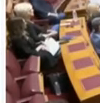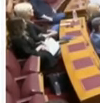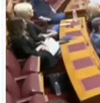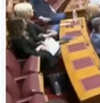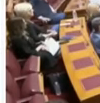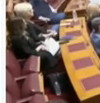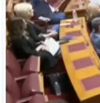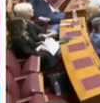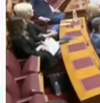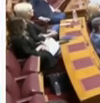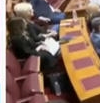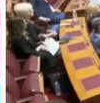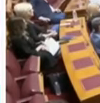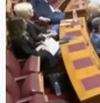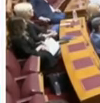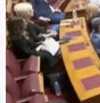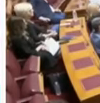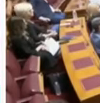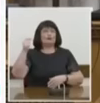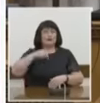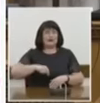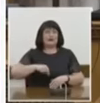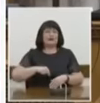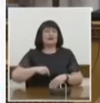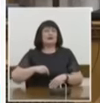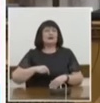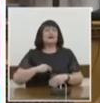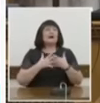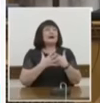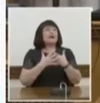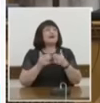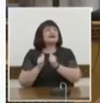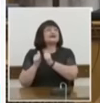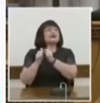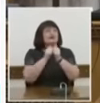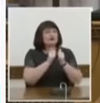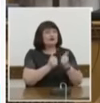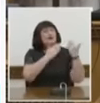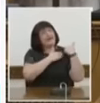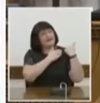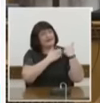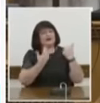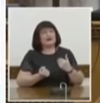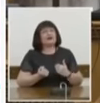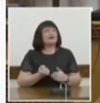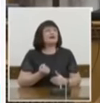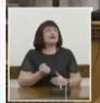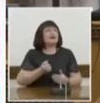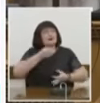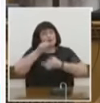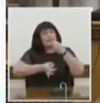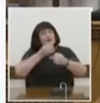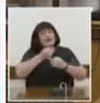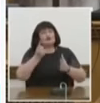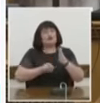δυσκ θέλετε να σας μιλήσω με ειλικρίνεια ακούστε να σας πω σε αυτό το υπάρχει αυτή η ανοησία για μένα που λένε ότο καινούργιος πρόεδρος ασχολείται περισσότερο με την